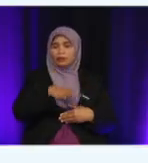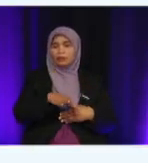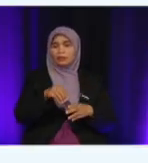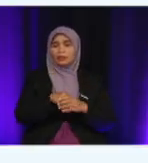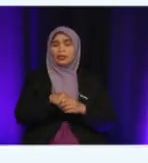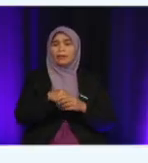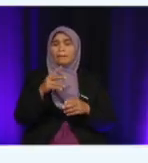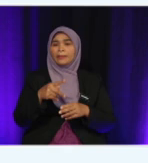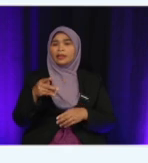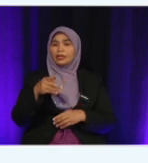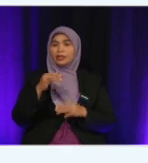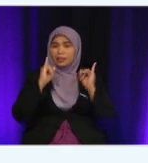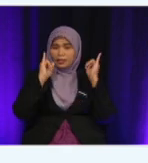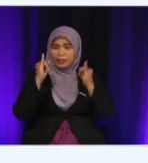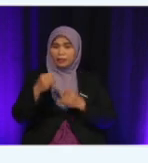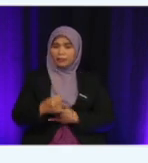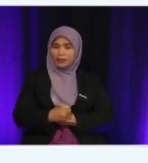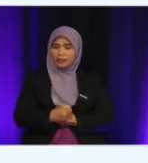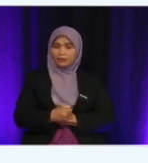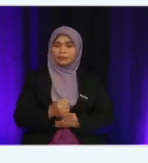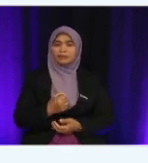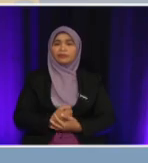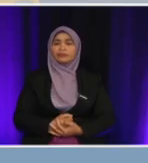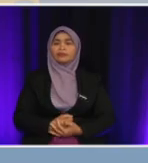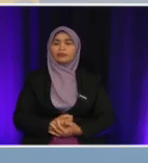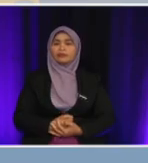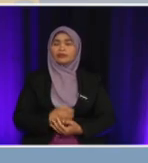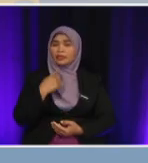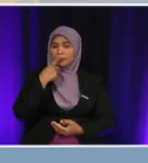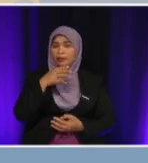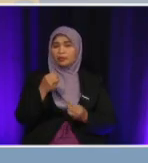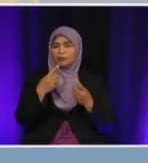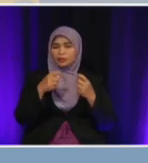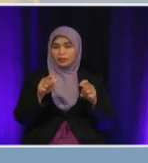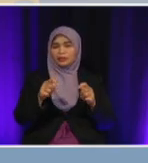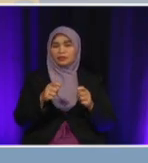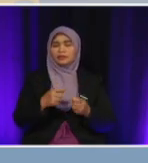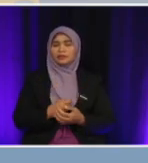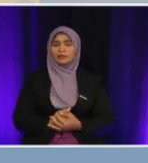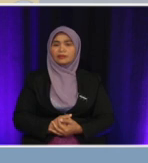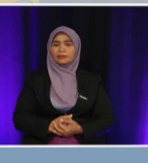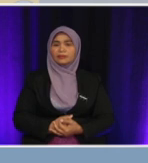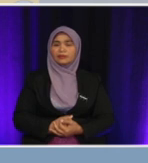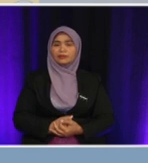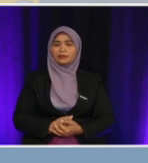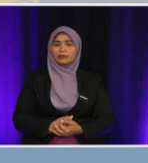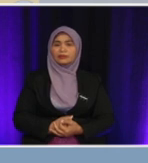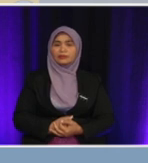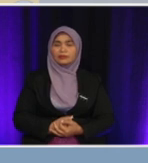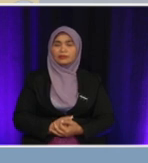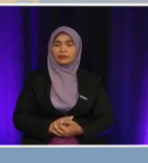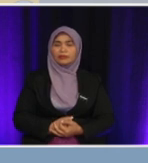yang murid-murid dapat diketahui tadi Oke silahkan satu nak mencobanya tadi jawab kan sekarang saya